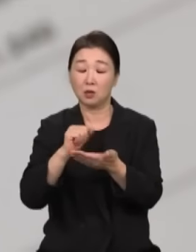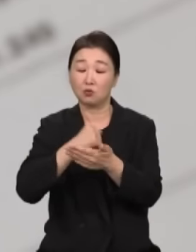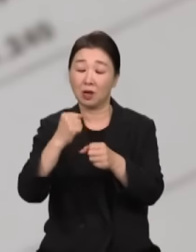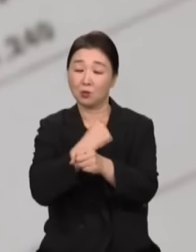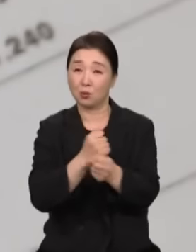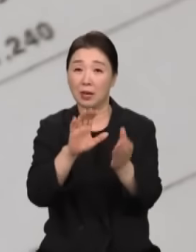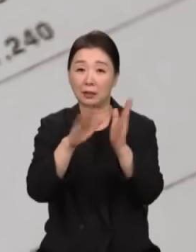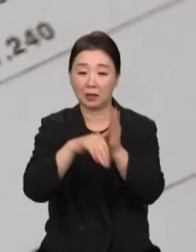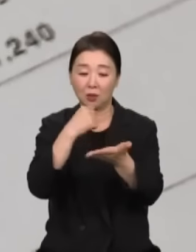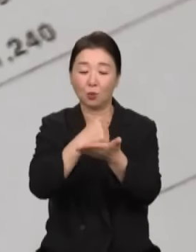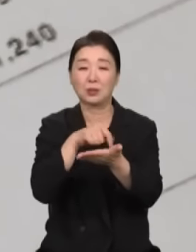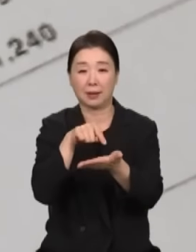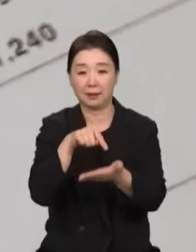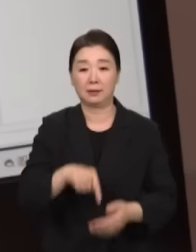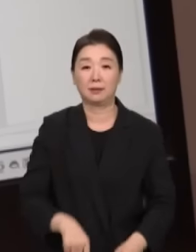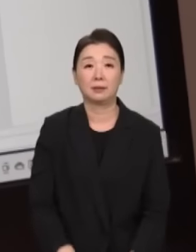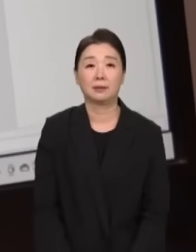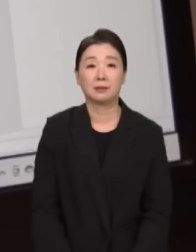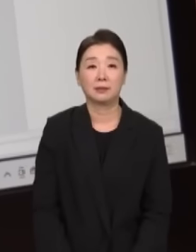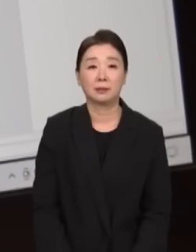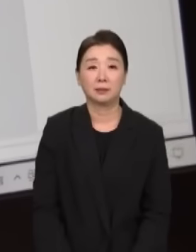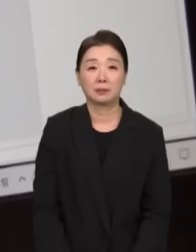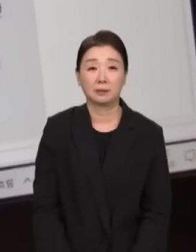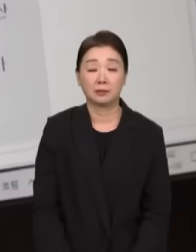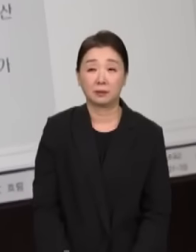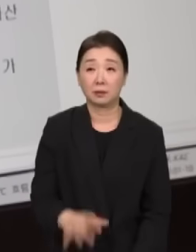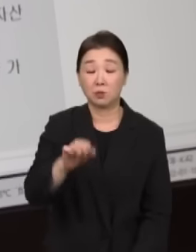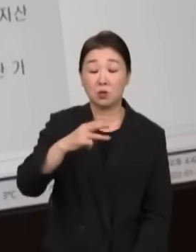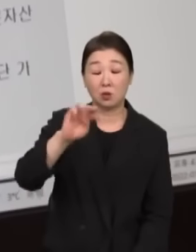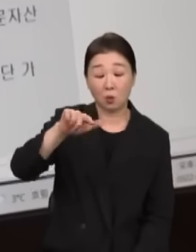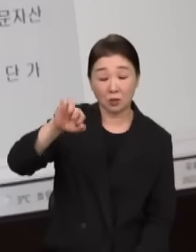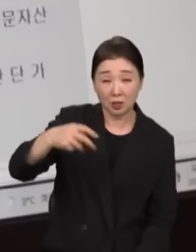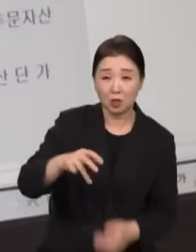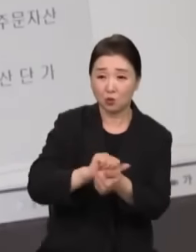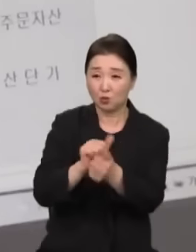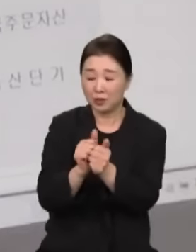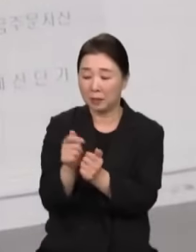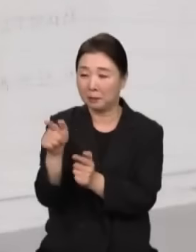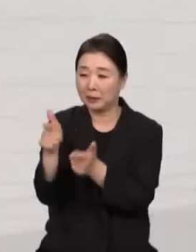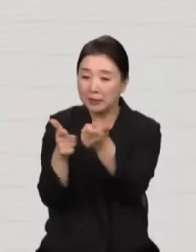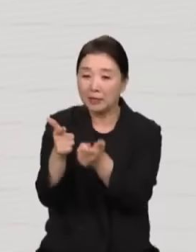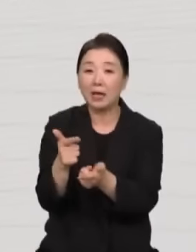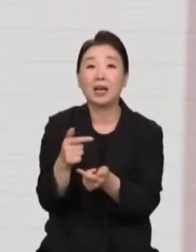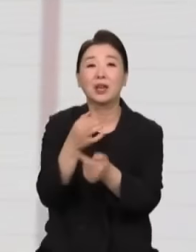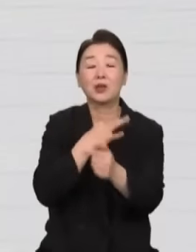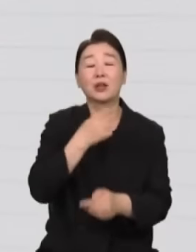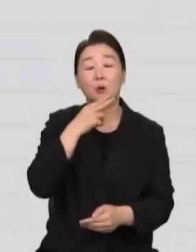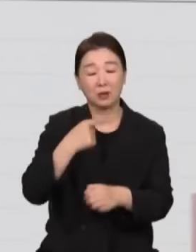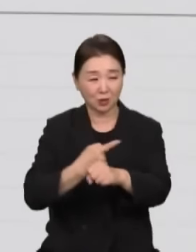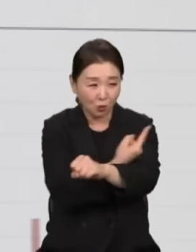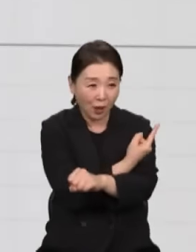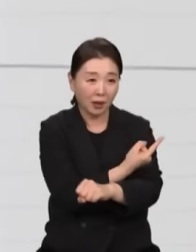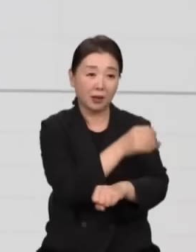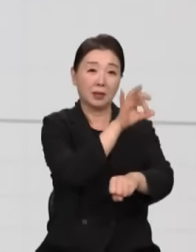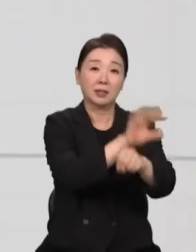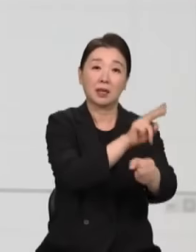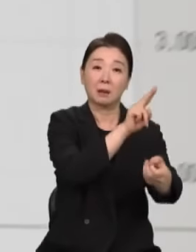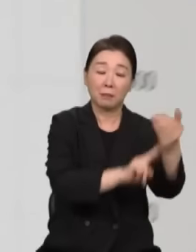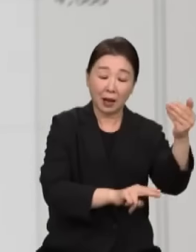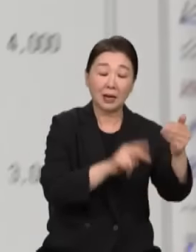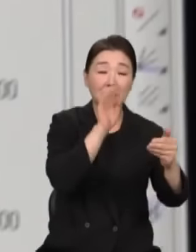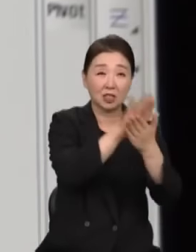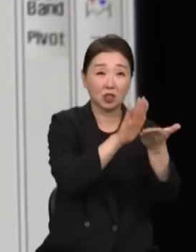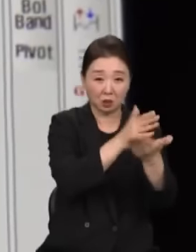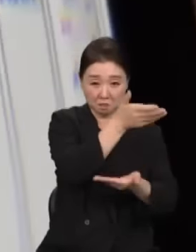인정한 김여사의 계좌입니다 블록들은 주식 시세에 영향을 주지 않기 위해 장유에서 매수자와 매도자가 거래하는